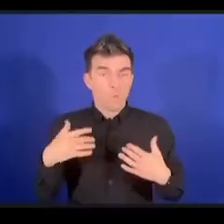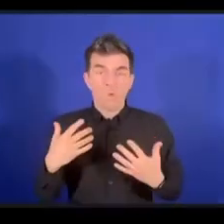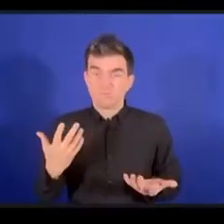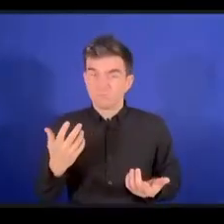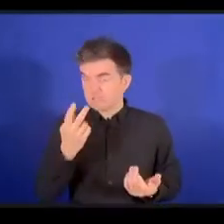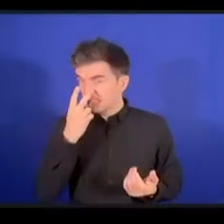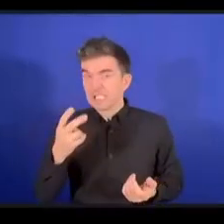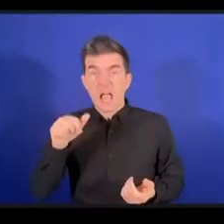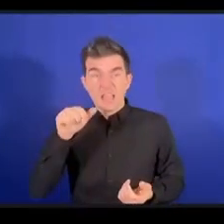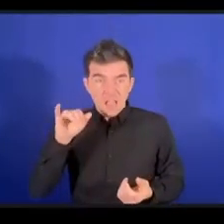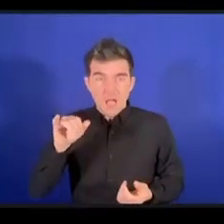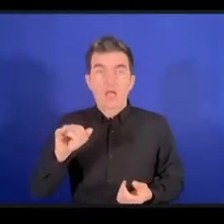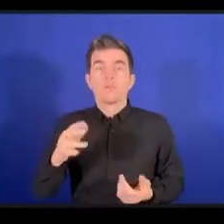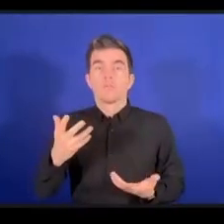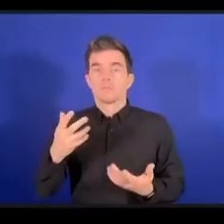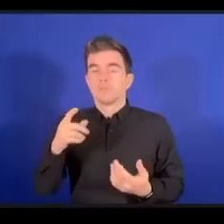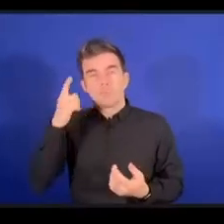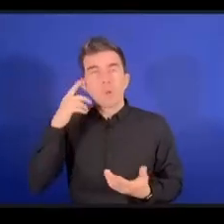大型的语言模型，